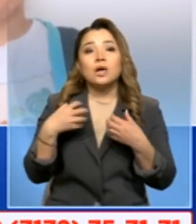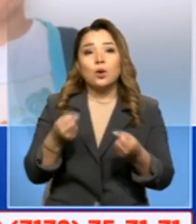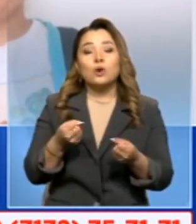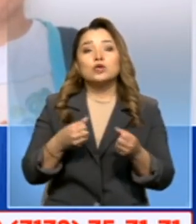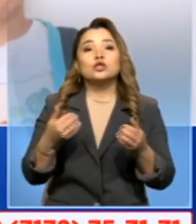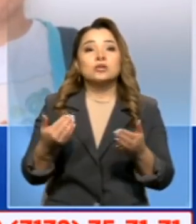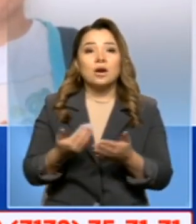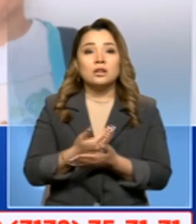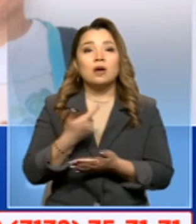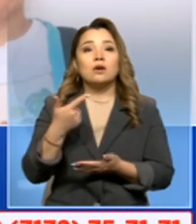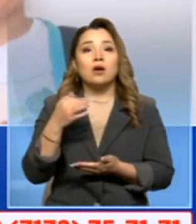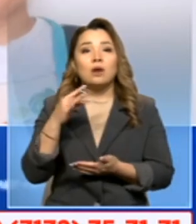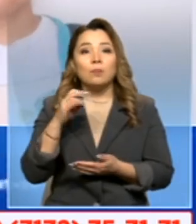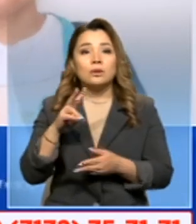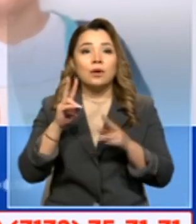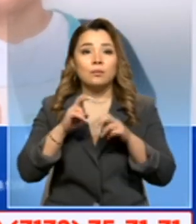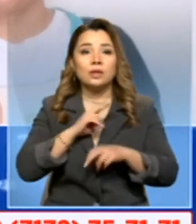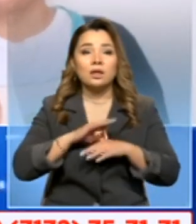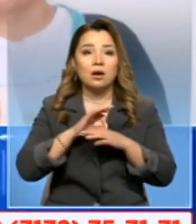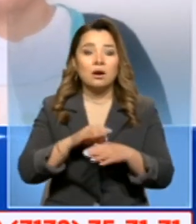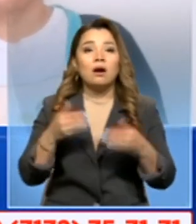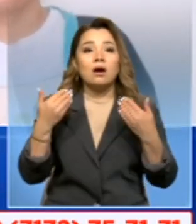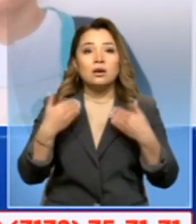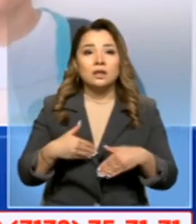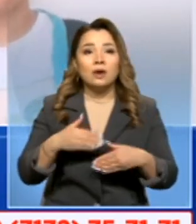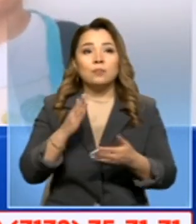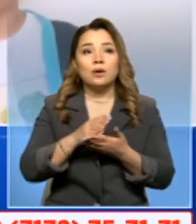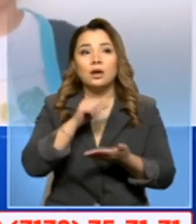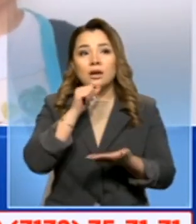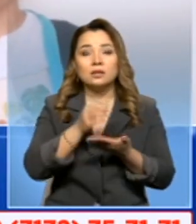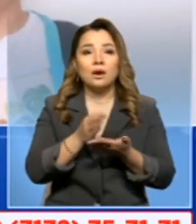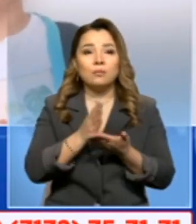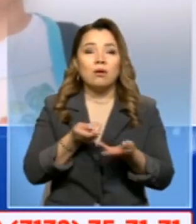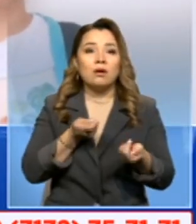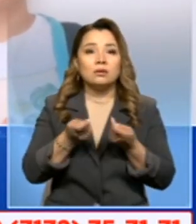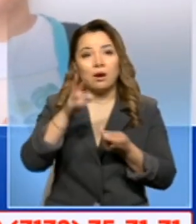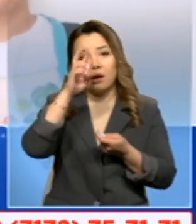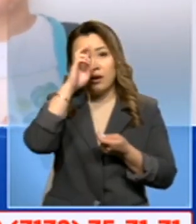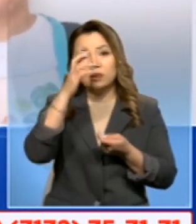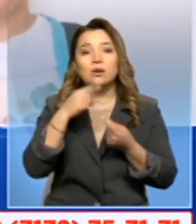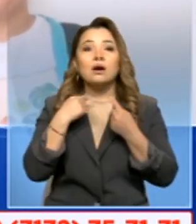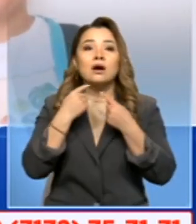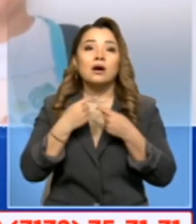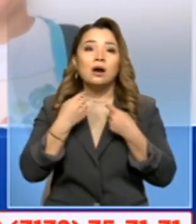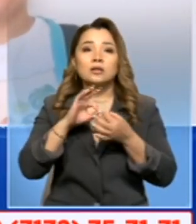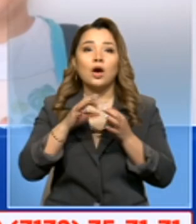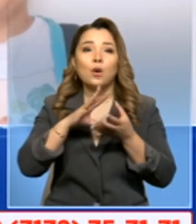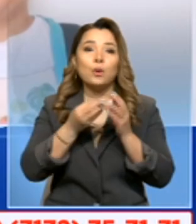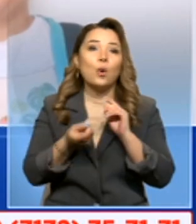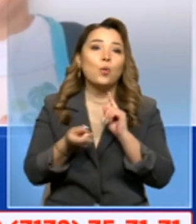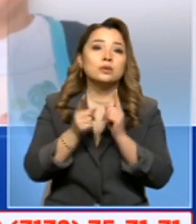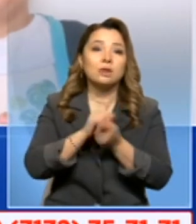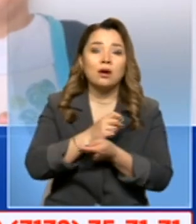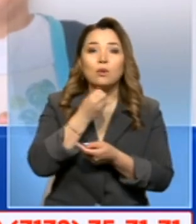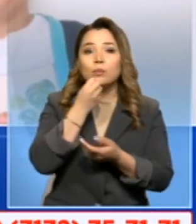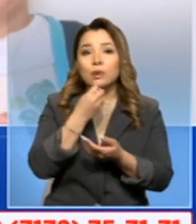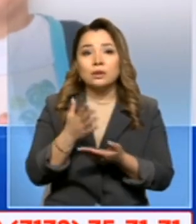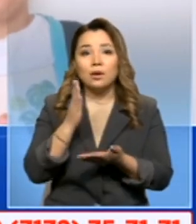жаңа гормондарды басқаратын ағзадағы ханшайым деп жатыр. Сіз өзіңіздің ағзаңызда оң өзгерістер байқайсыз